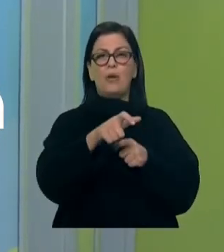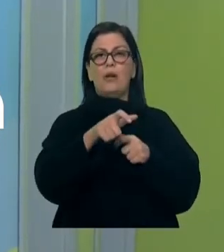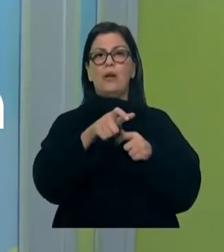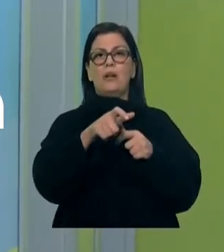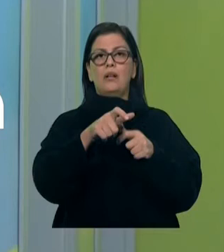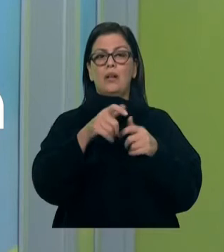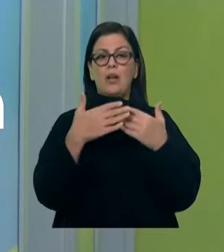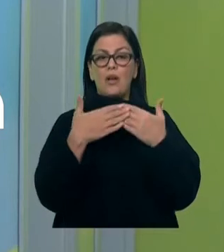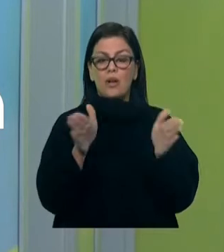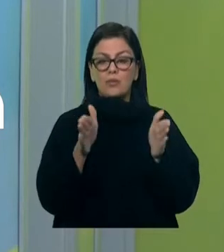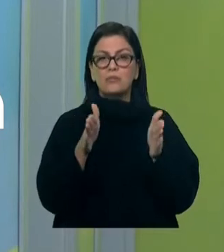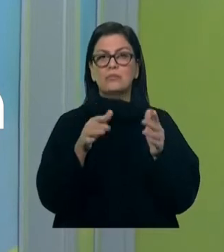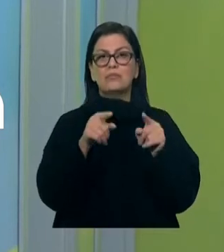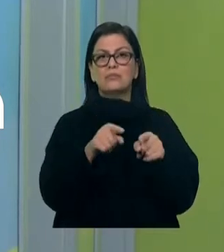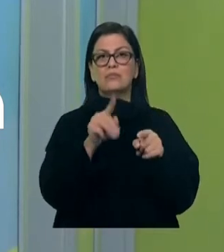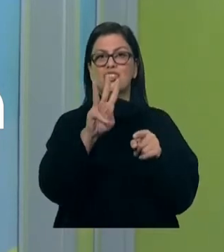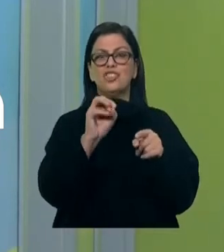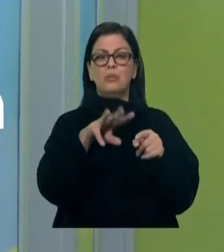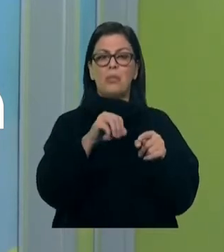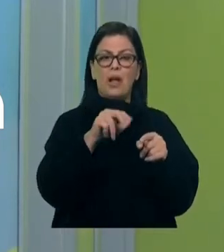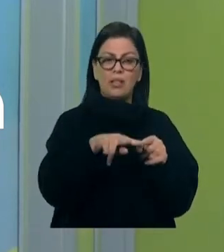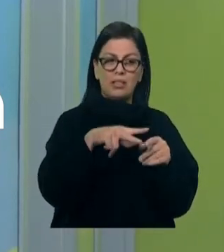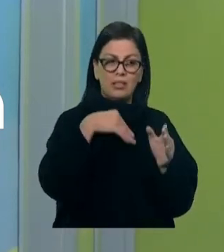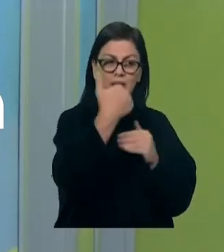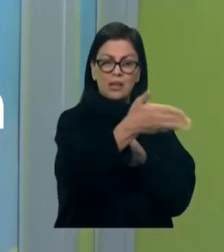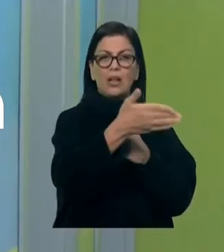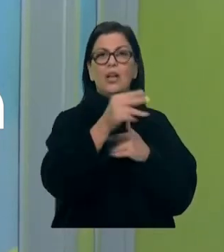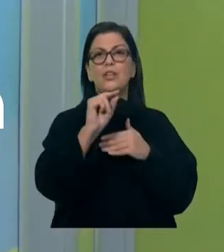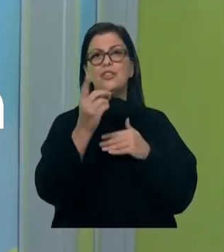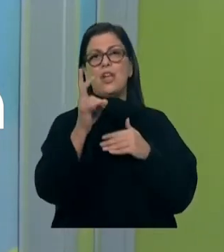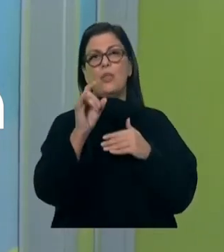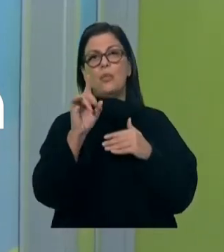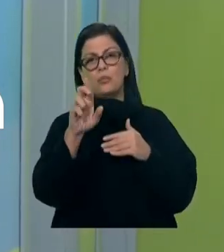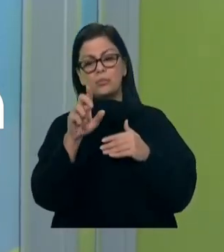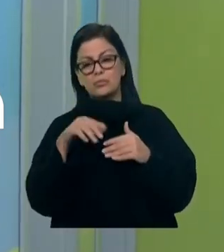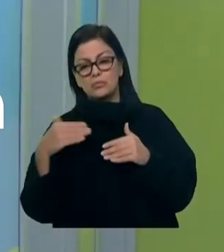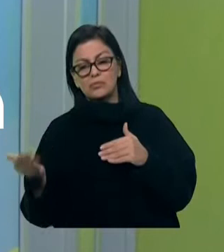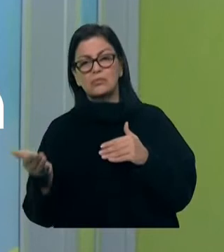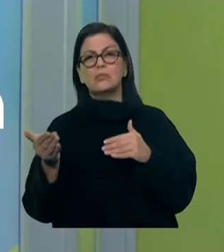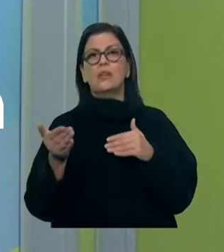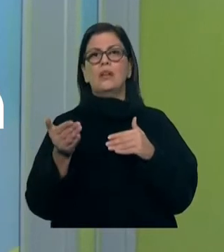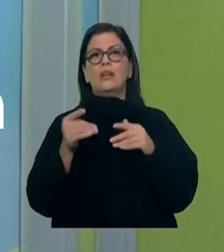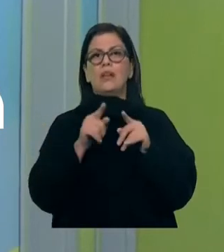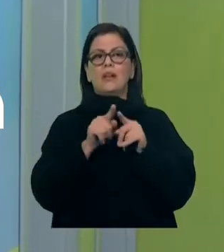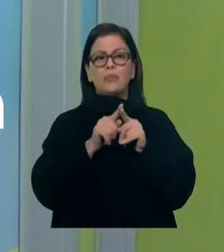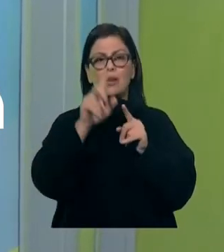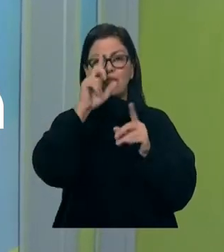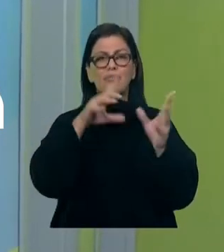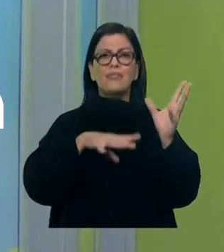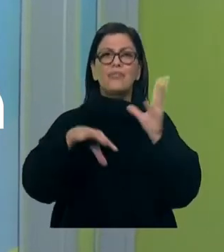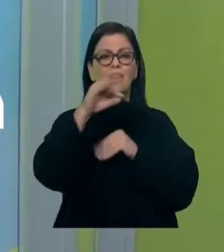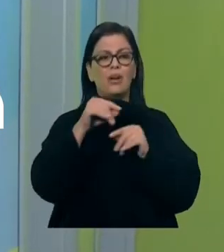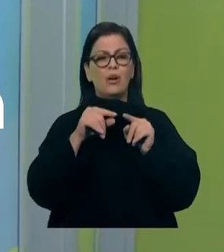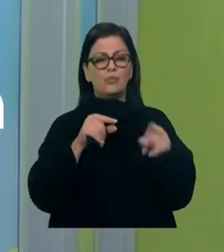iki ölkədən şimalda və cənubda yerləşən ölkələr üçün, həm bu iki ölkədən şərqdə və qərbdə yerləşən ölkələr üçün əlavə